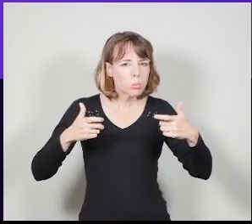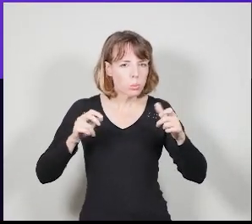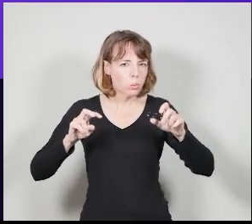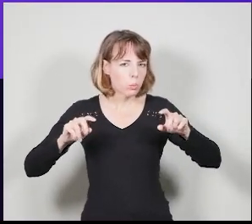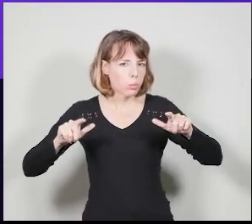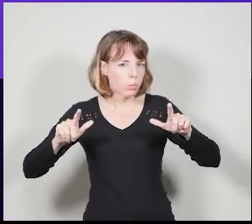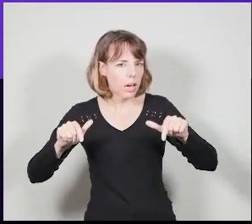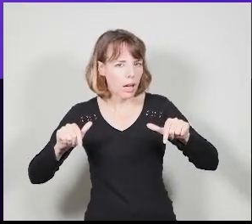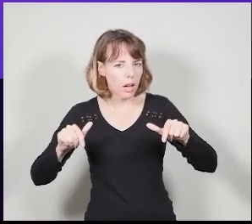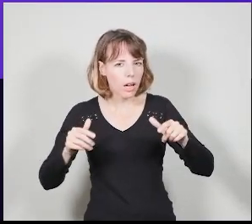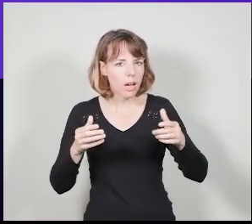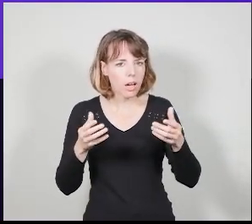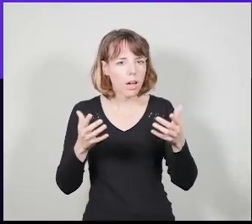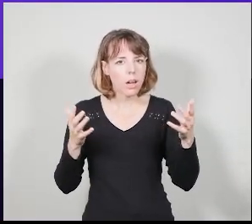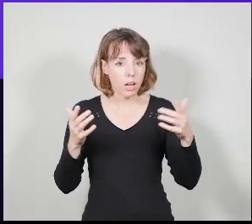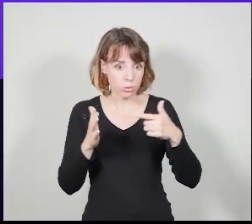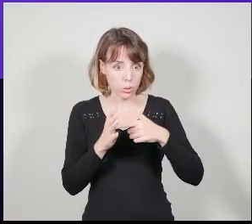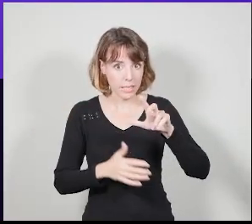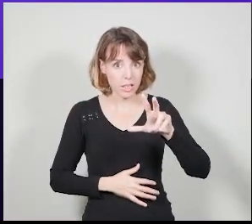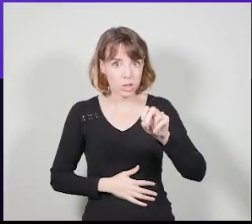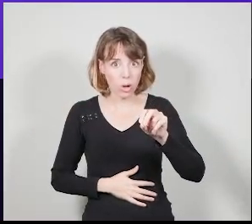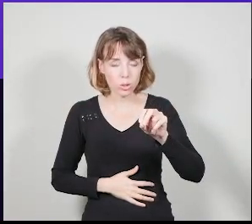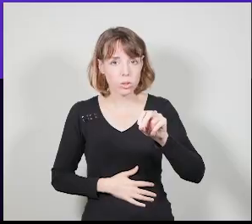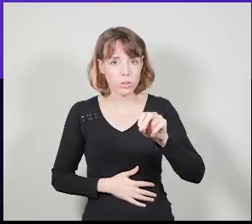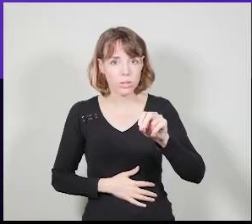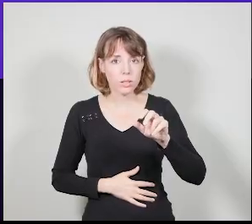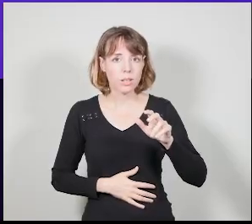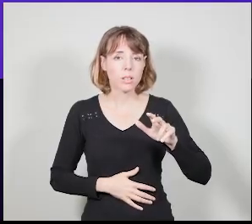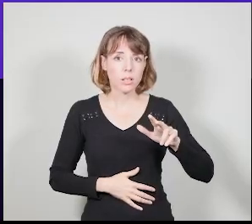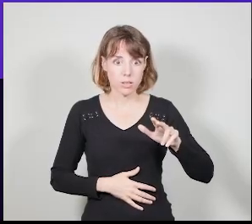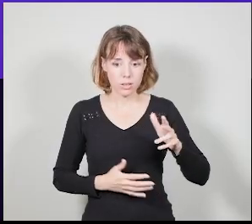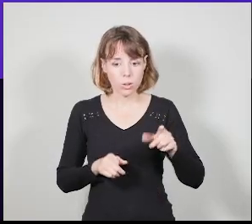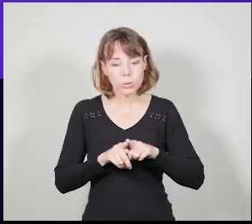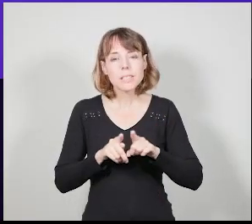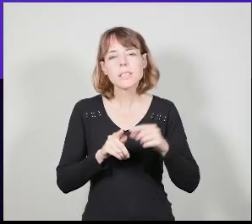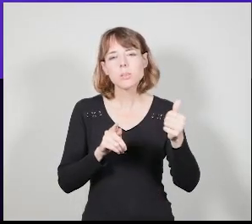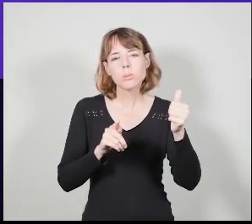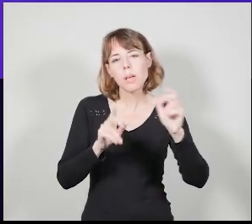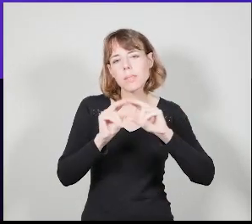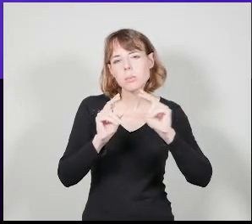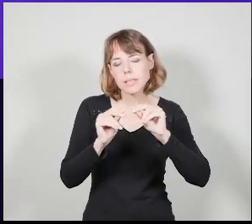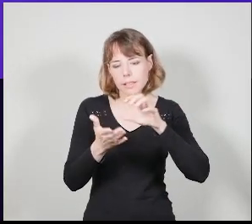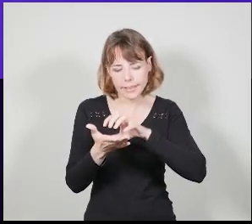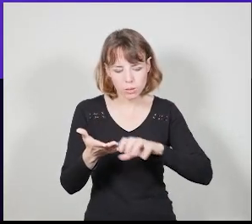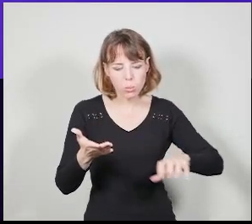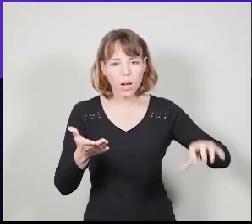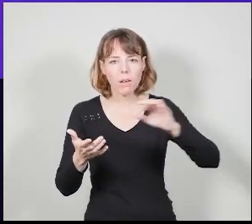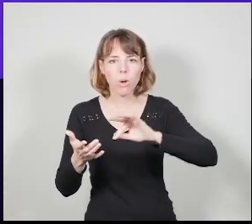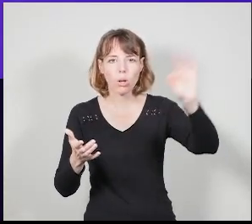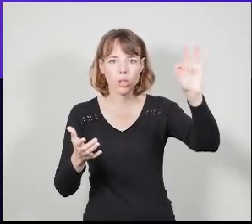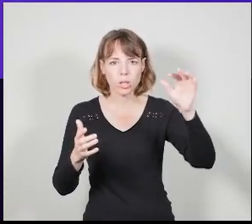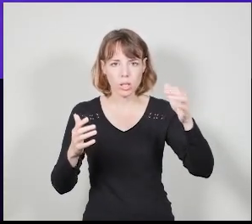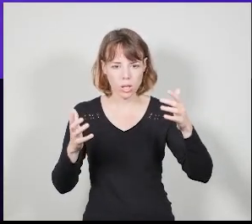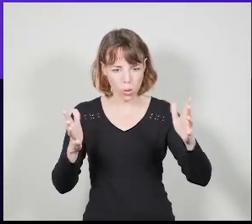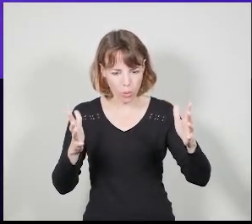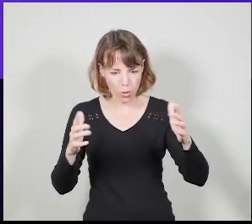forte, qui est très rapide, 2030, avec des différences territoriales que vous regardez de manière détaillée, avec des effets de bord que